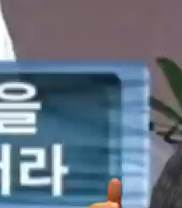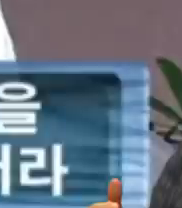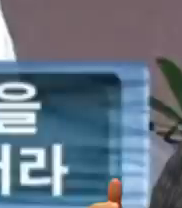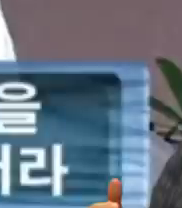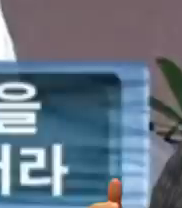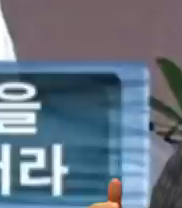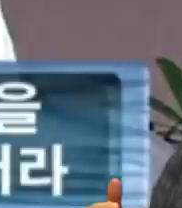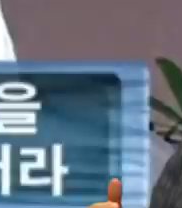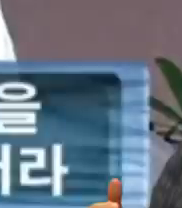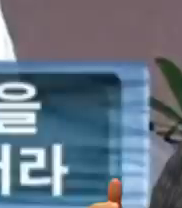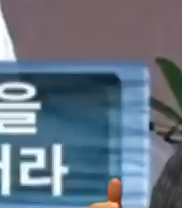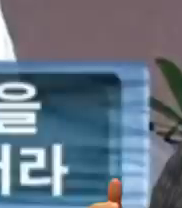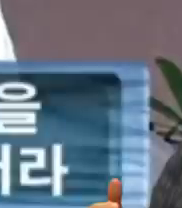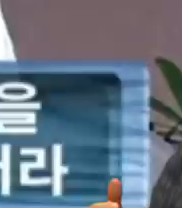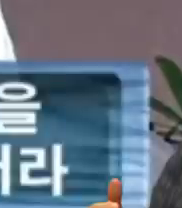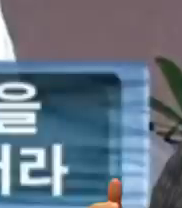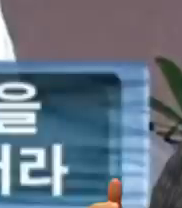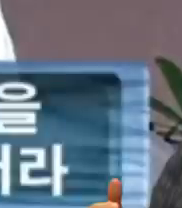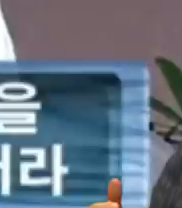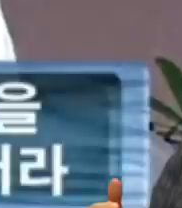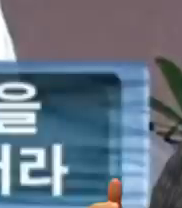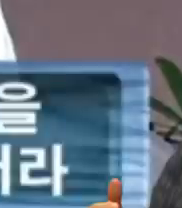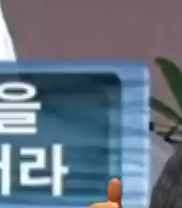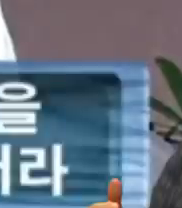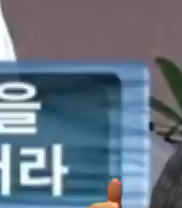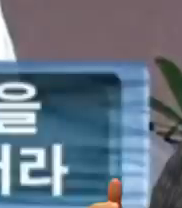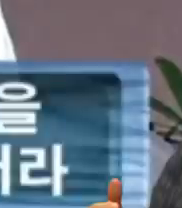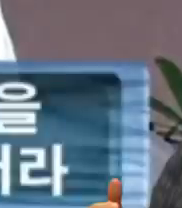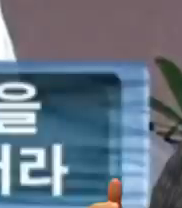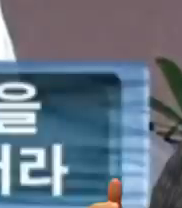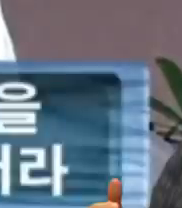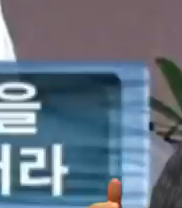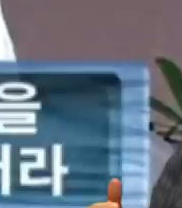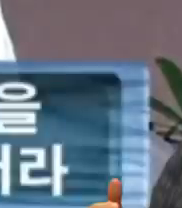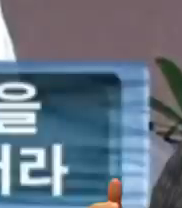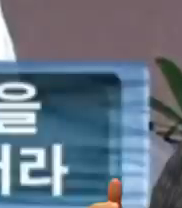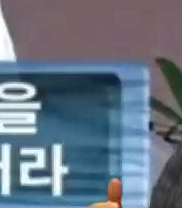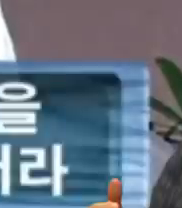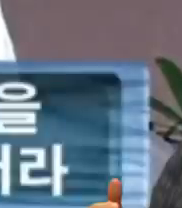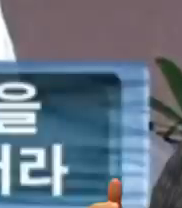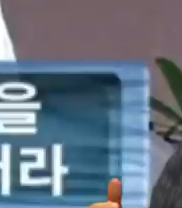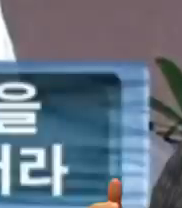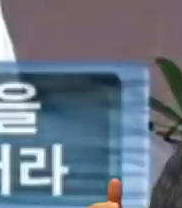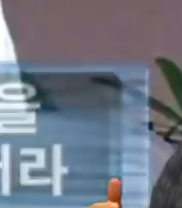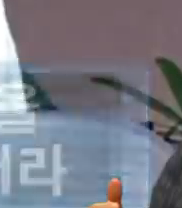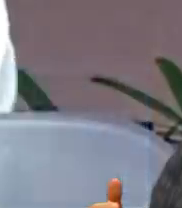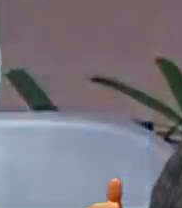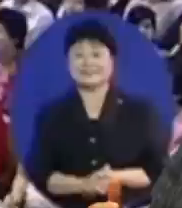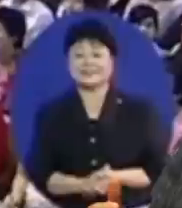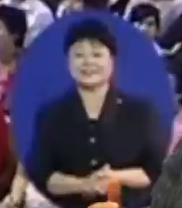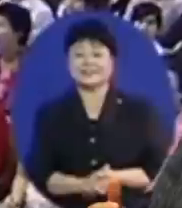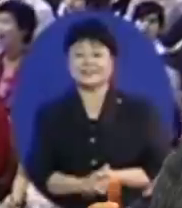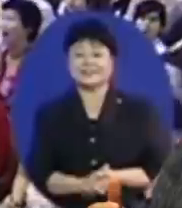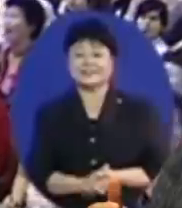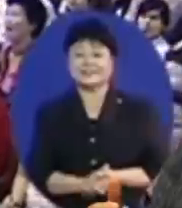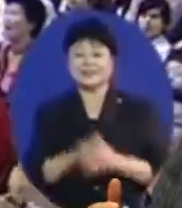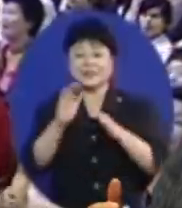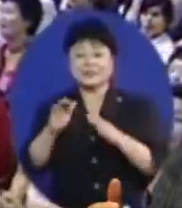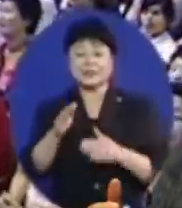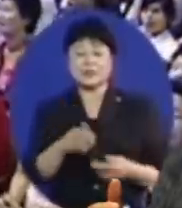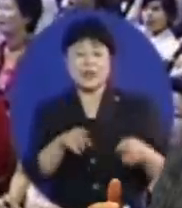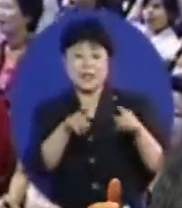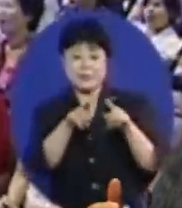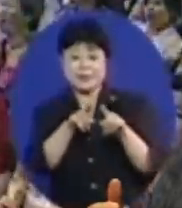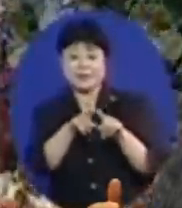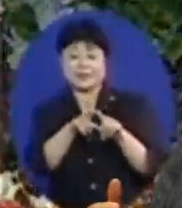누구이기에 바람과 물을 명함에 순종하는가 하더라. 아멘. 오늘 저는